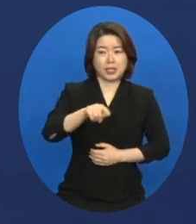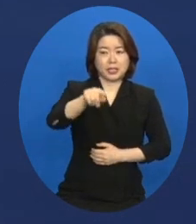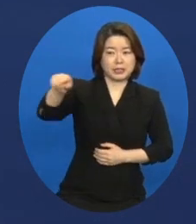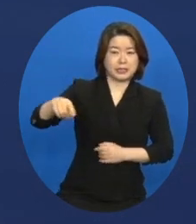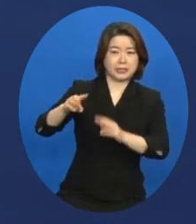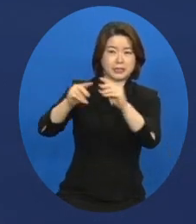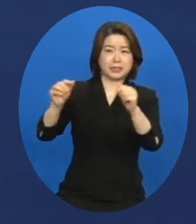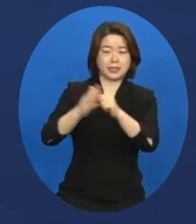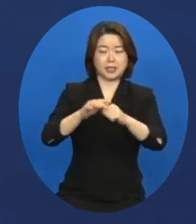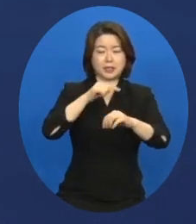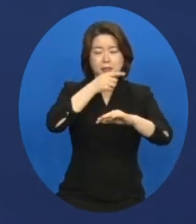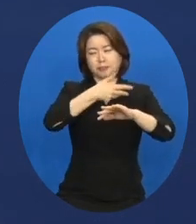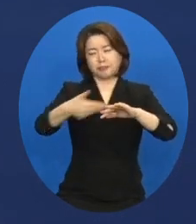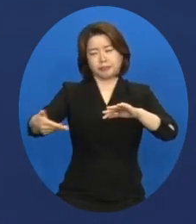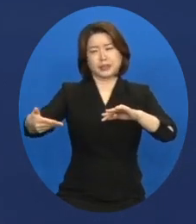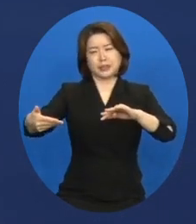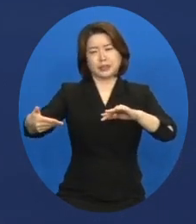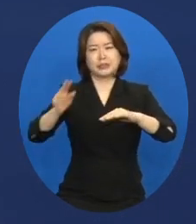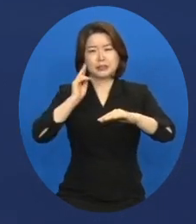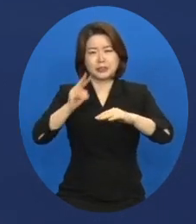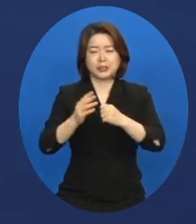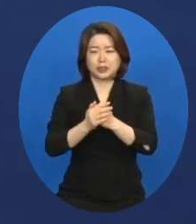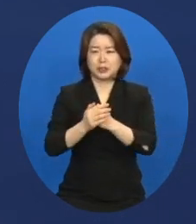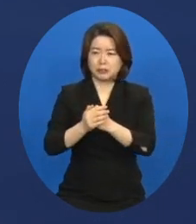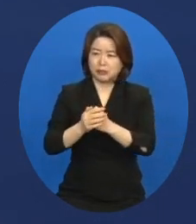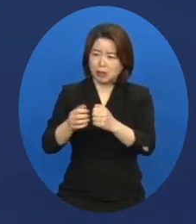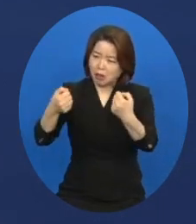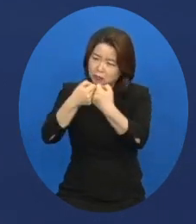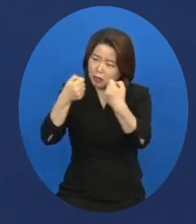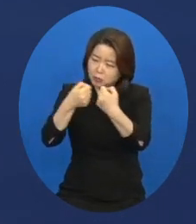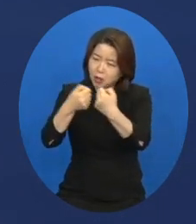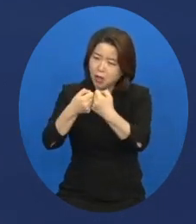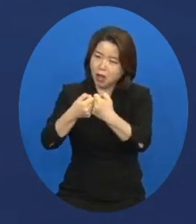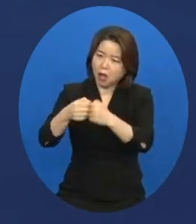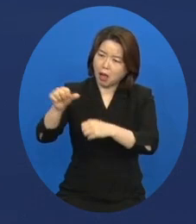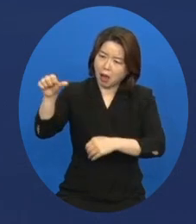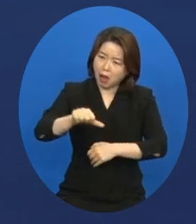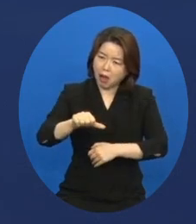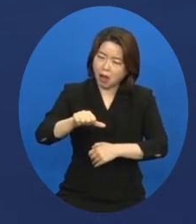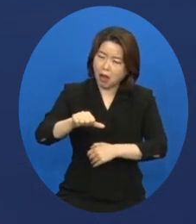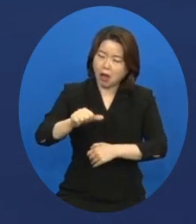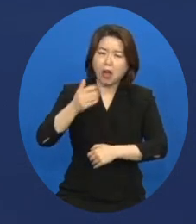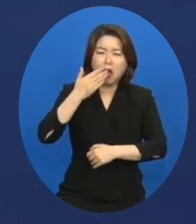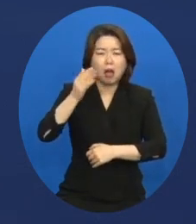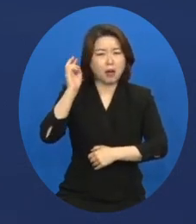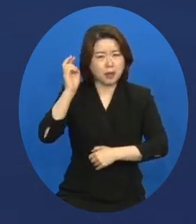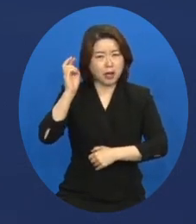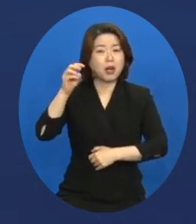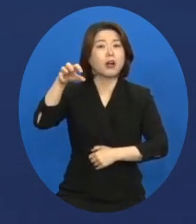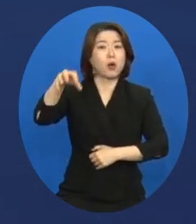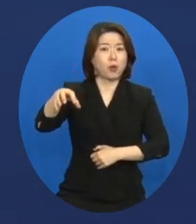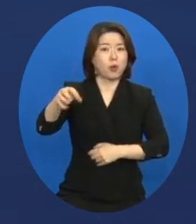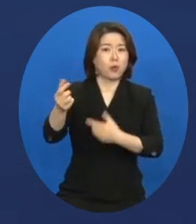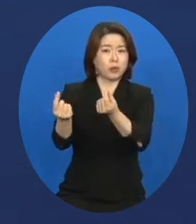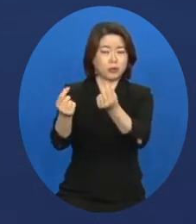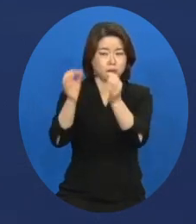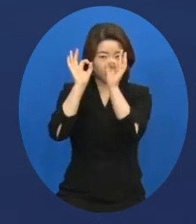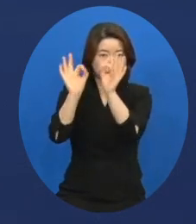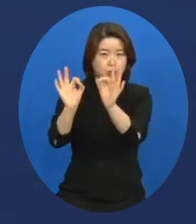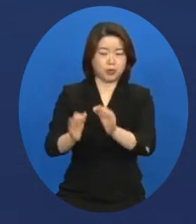피 흘려야 될 그리고 승산도 거의 없어 보이는 그런 곳이었습니다.